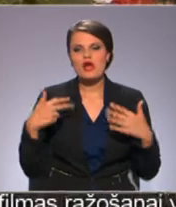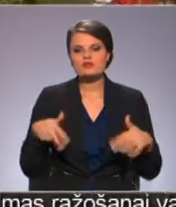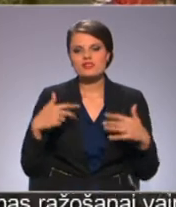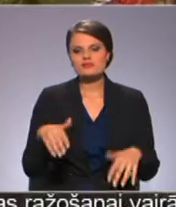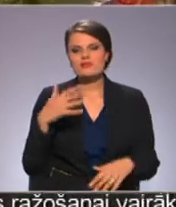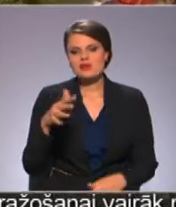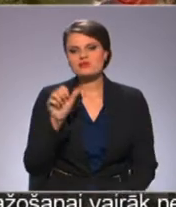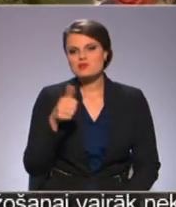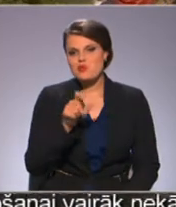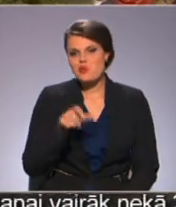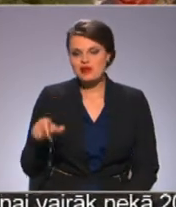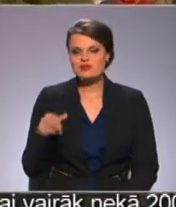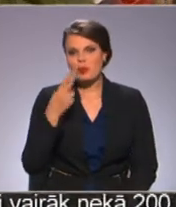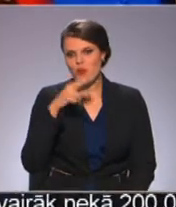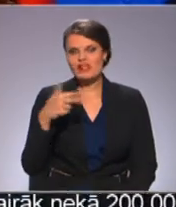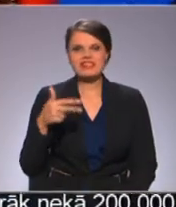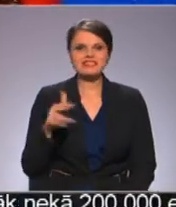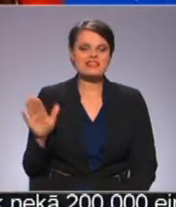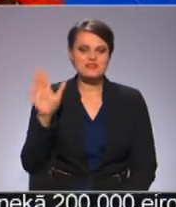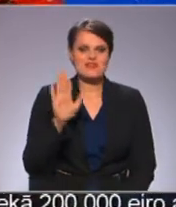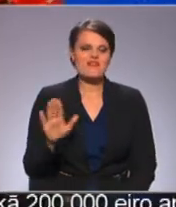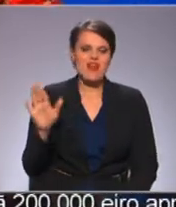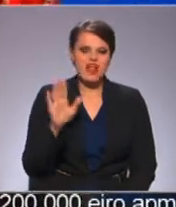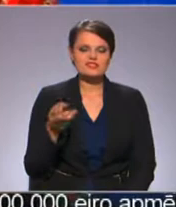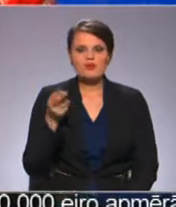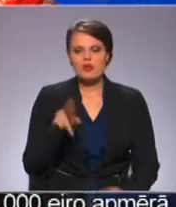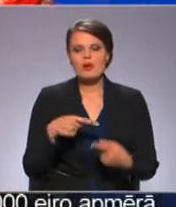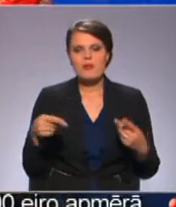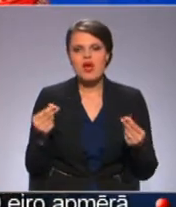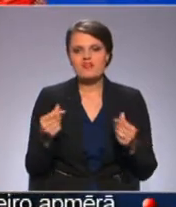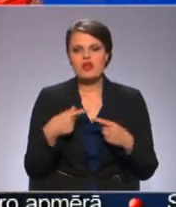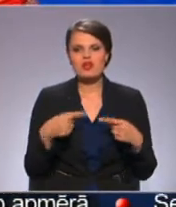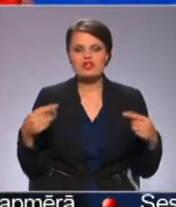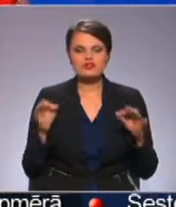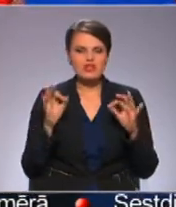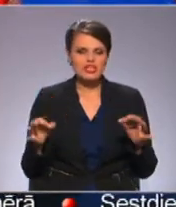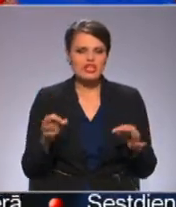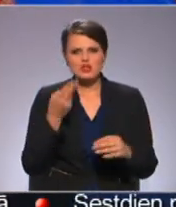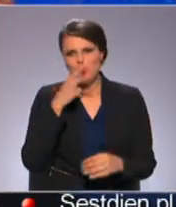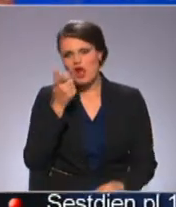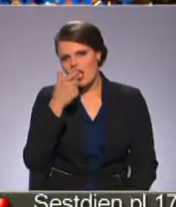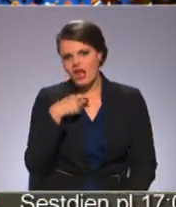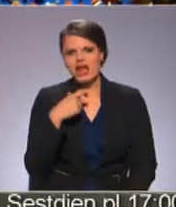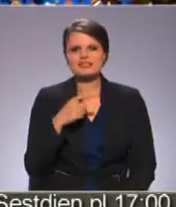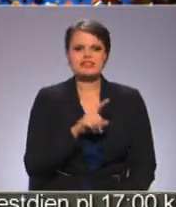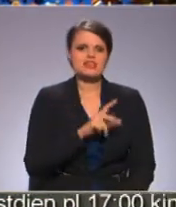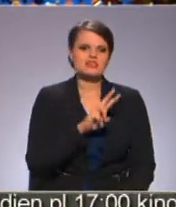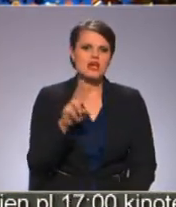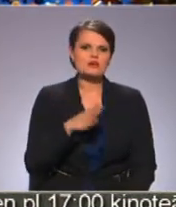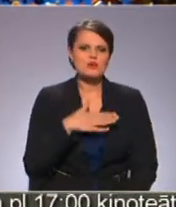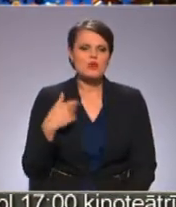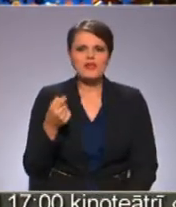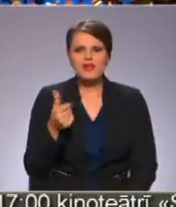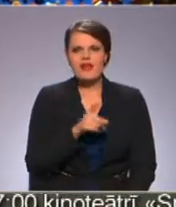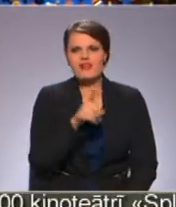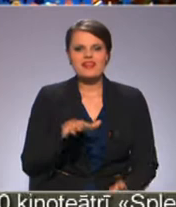85 mākslinieks no gandrīz 30 valstīm. Materiālu dažādība patiešām virmo no klasiskā gobelēna, kas ļoti reti